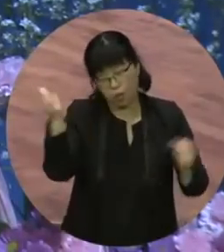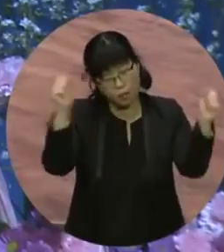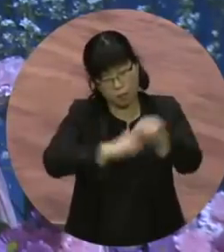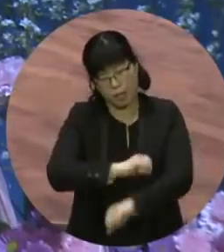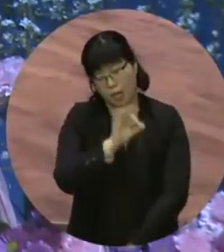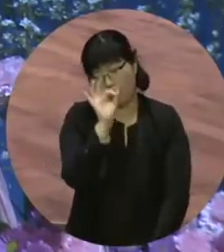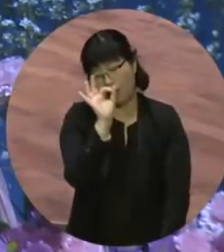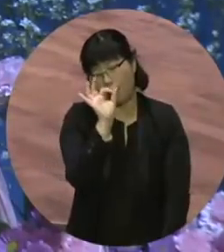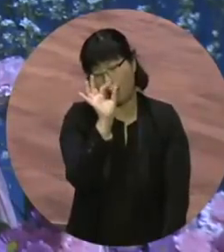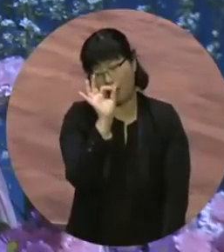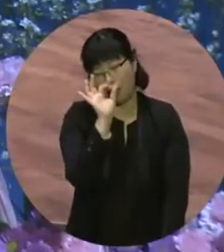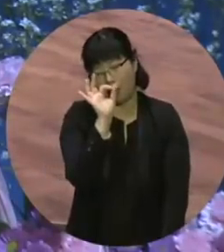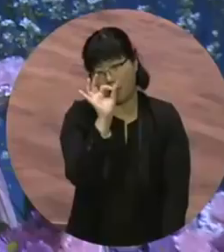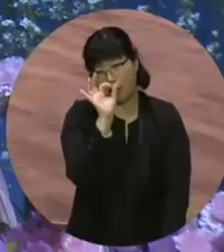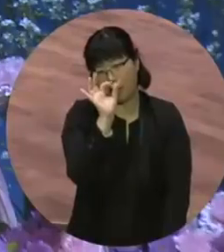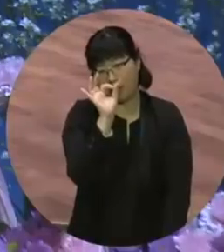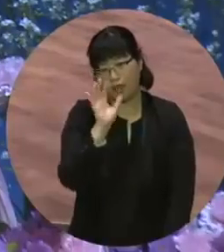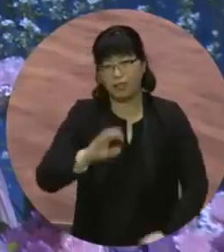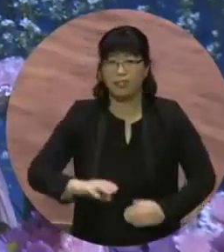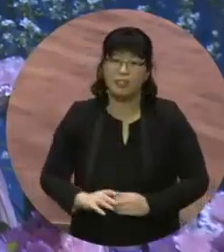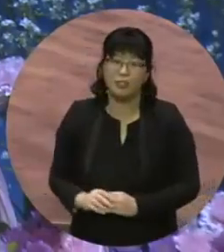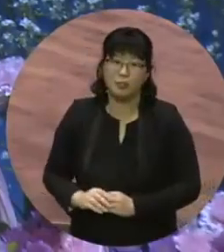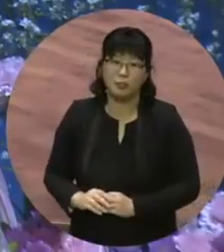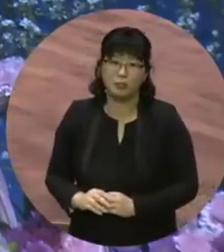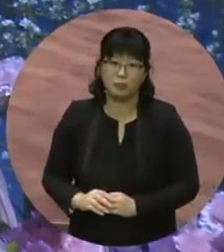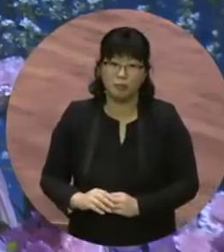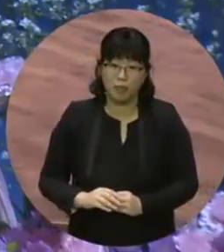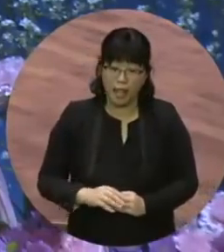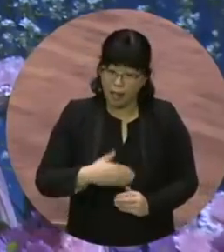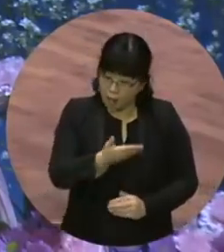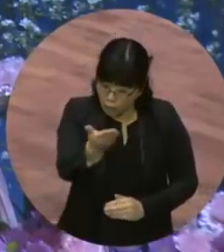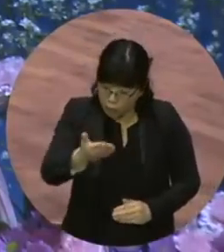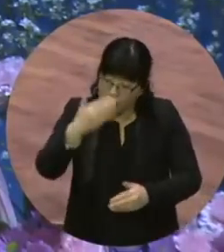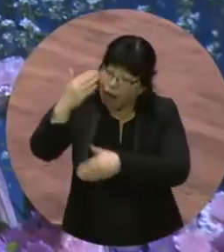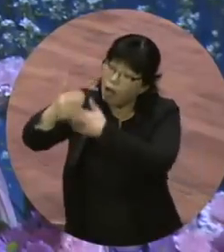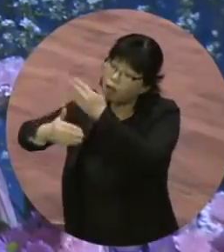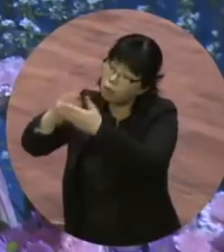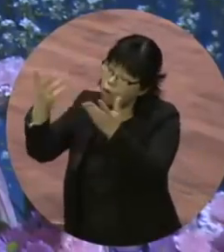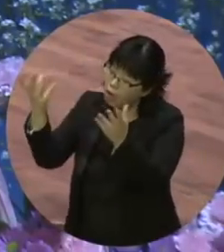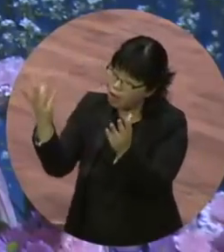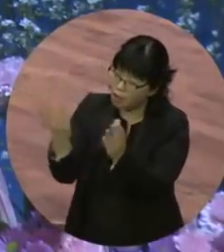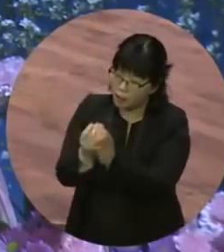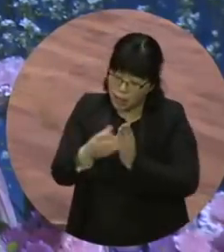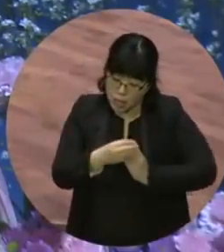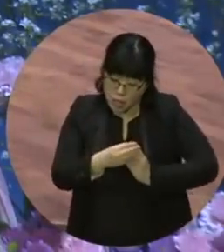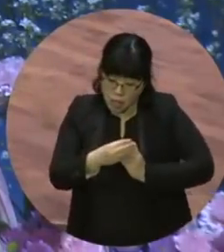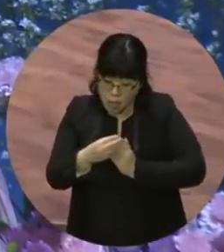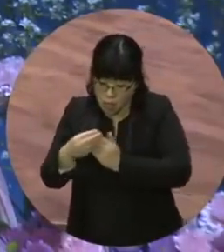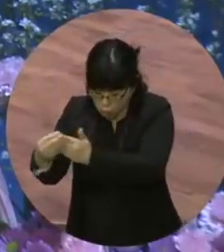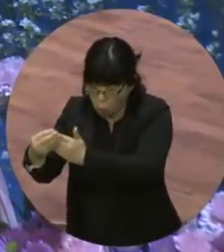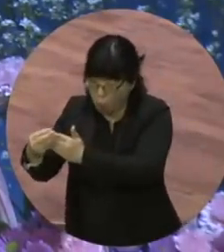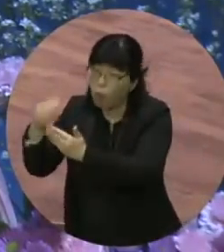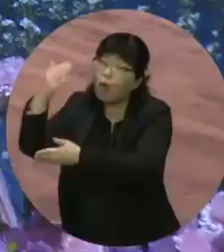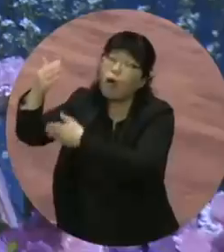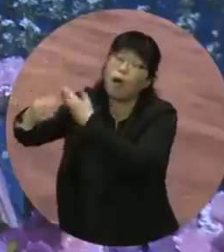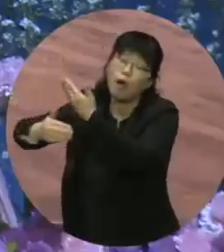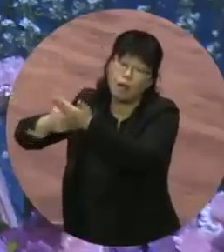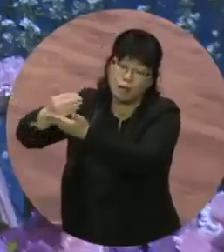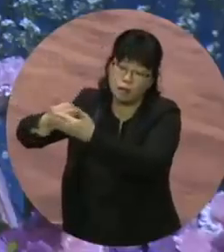영계자 성도들 우리의 삶을 완벽하게 보장하시고 인도하시는 엘사다의 하나님을 온전히 믿고